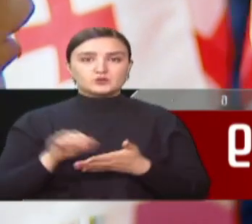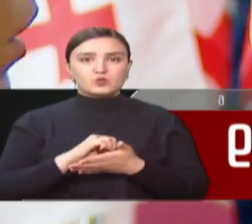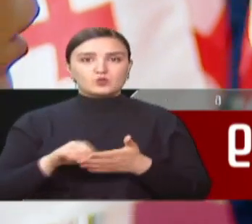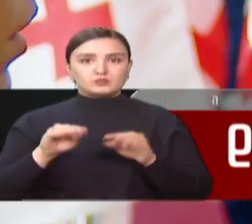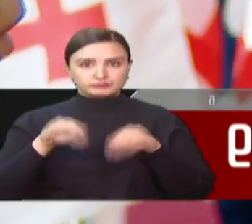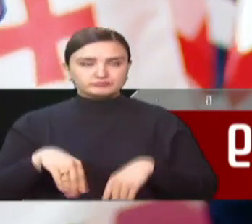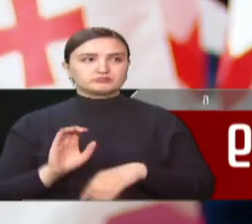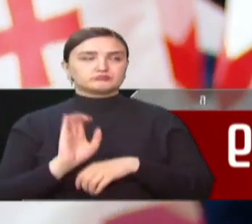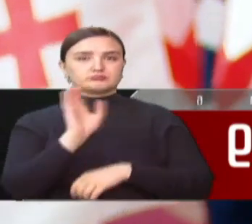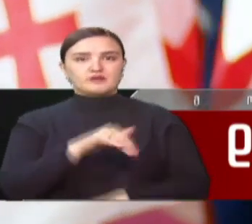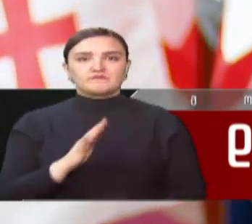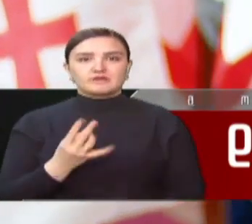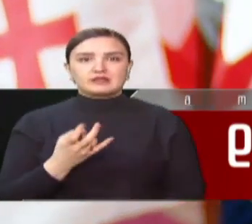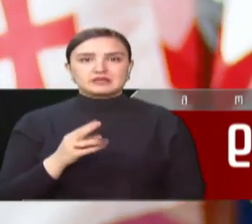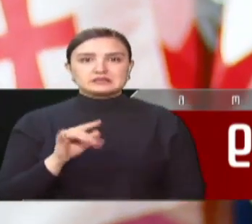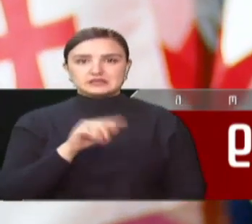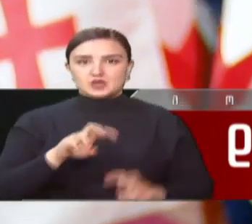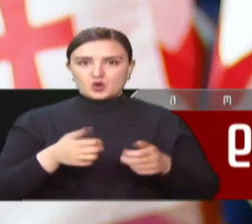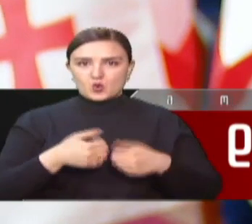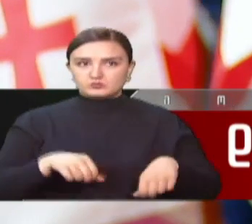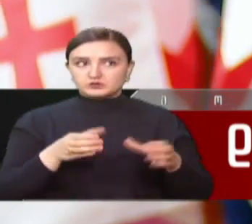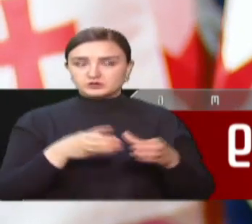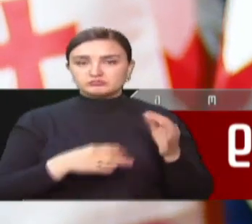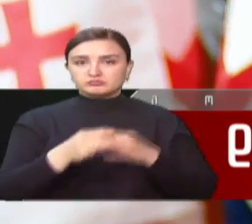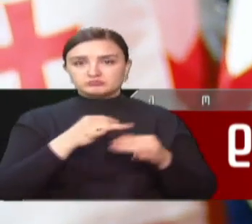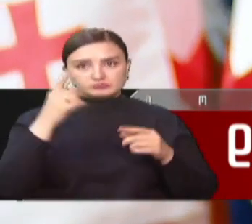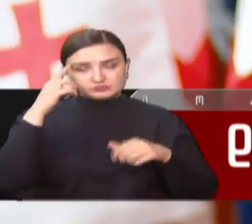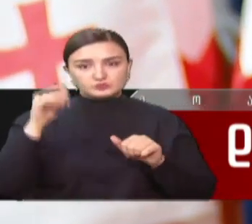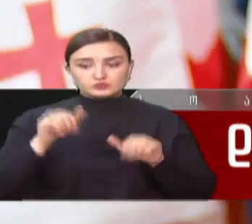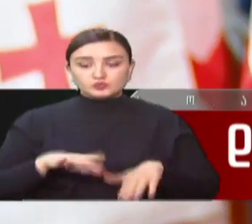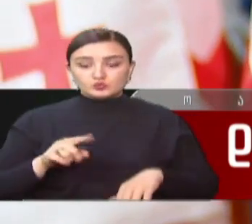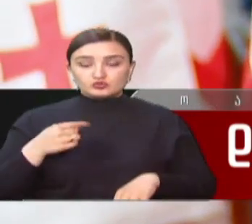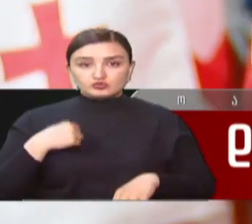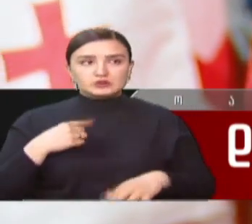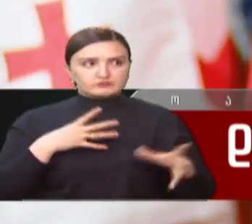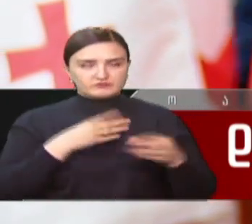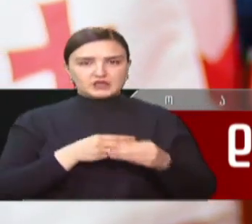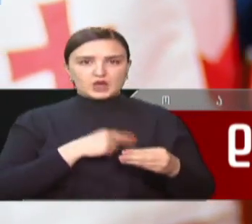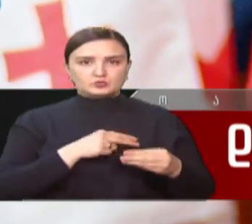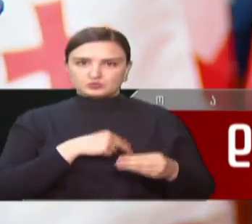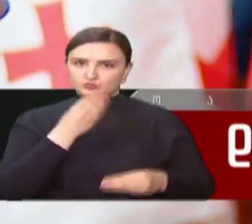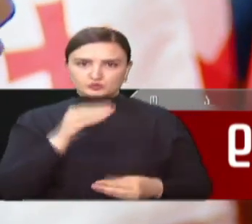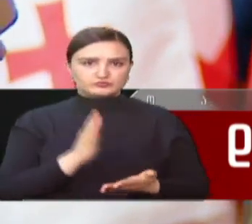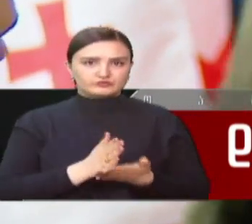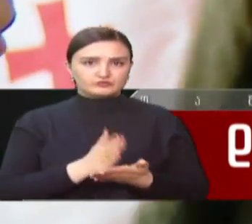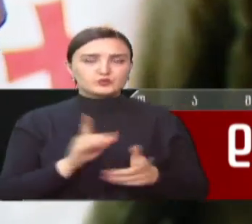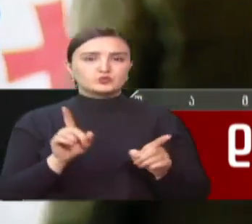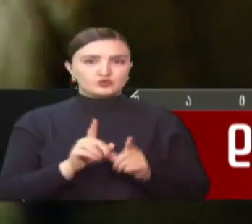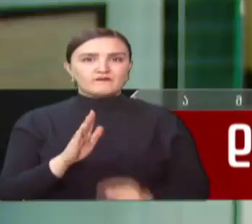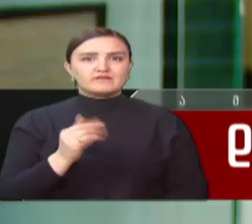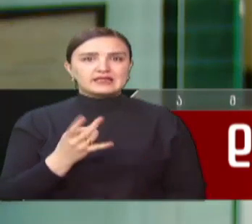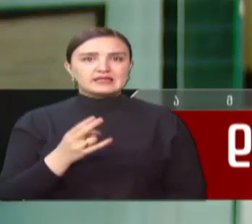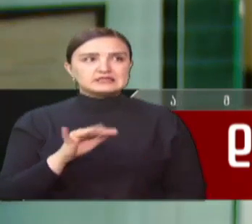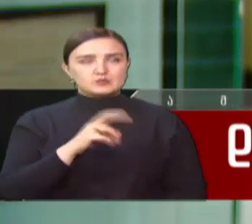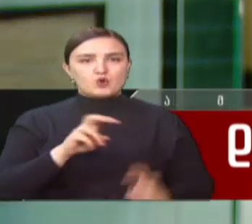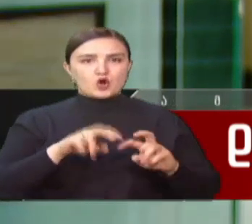კომისიაში იმისათვის რომ კიდევ ერთხელ დაწმუნდეს ყველა, რომ ჩვენ თანამშრომლობთ ევროკომისიასთან, ასევე თანამშრომლობთ ვენეციის